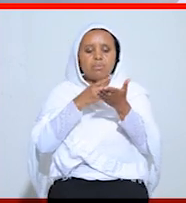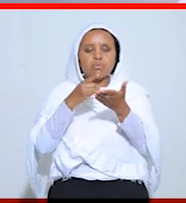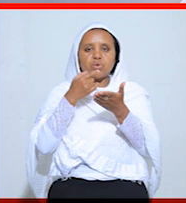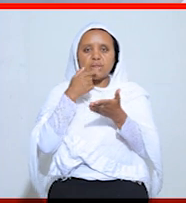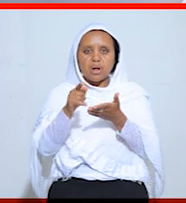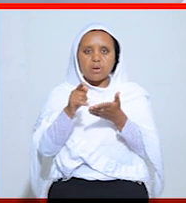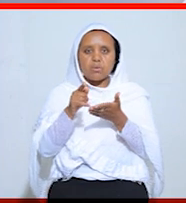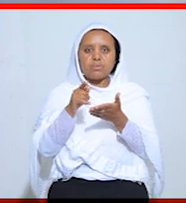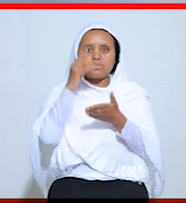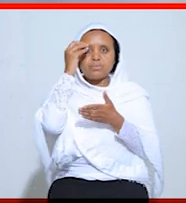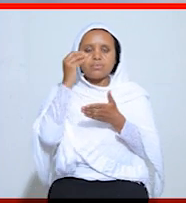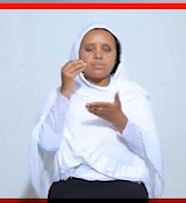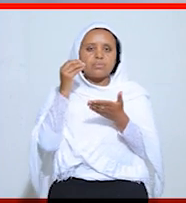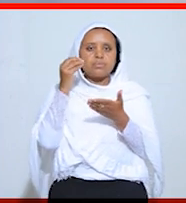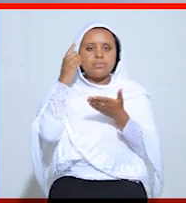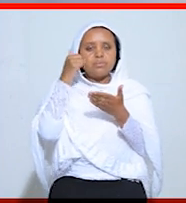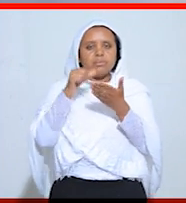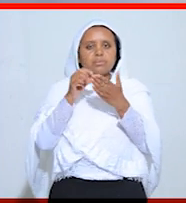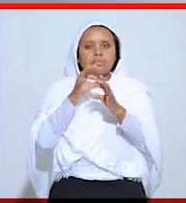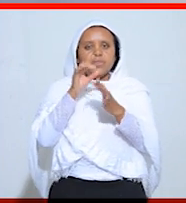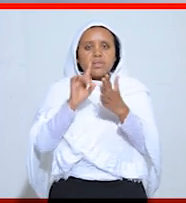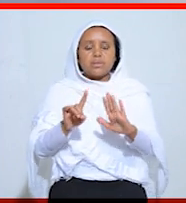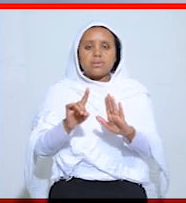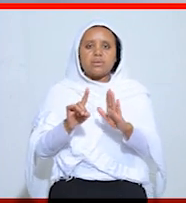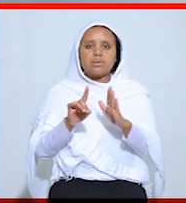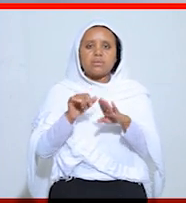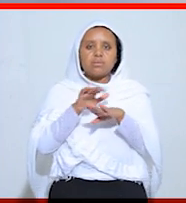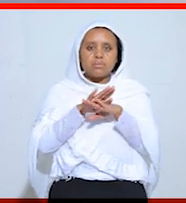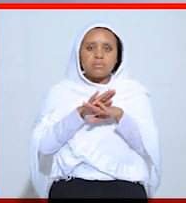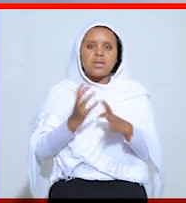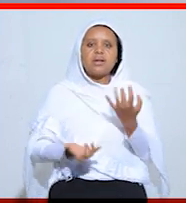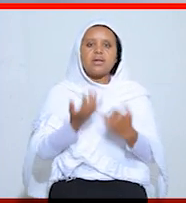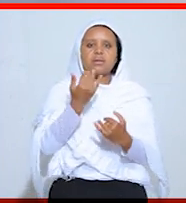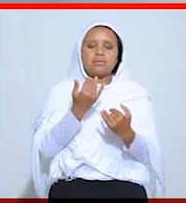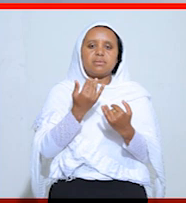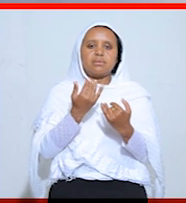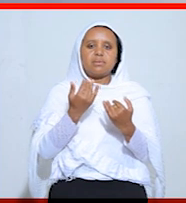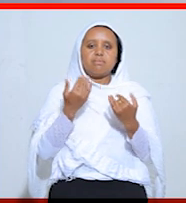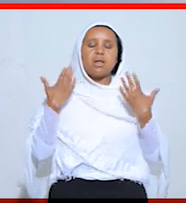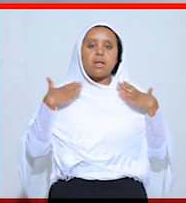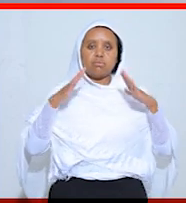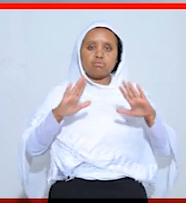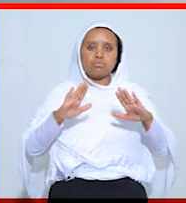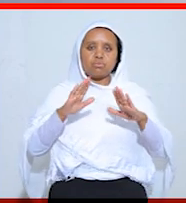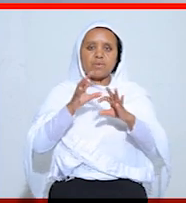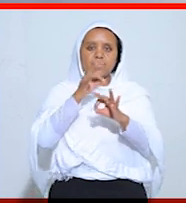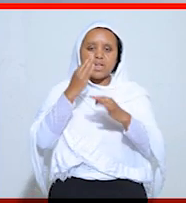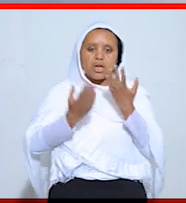በመዝሙሩ እንደተናገረ ዘይሬስዮሙ ለመላእክቲሁ መንፈሰ ወለሌት ለአክቡ ነደ እሳት፣ መላእክቱን